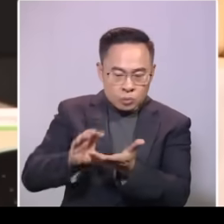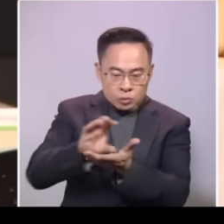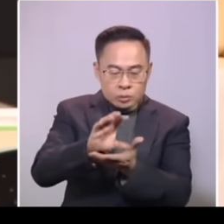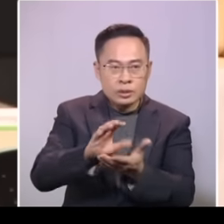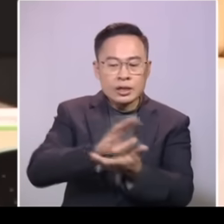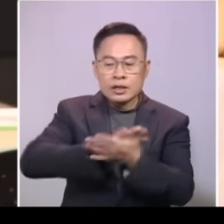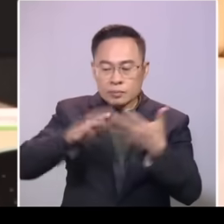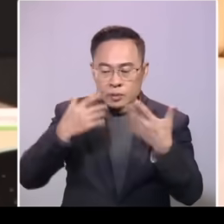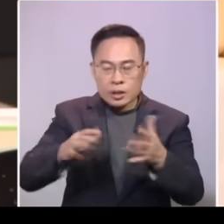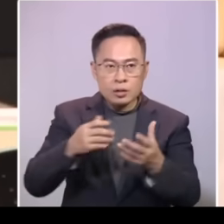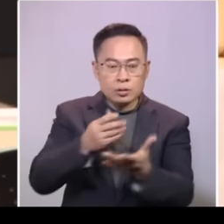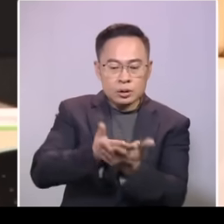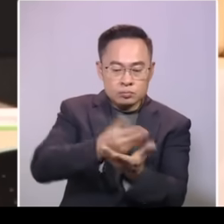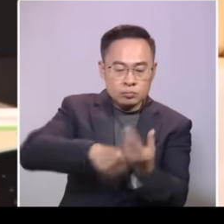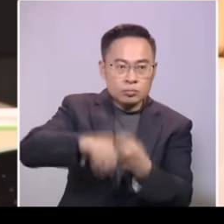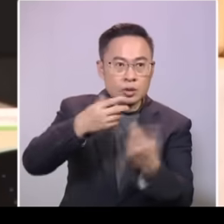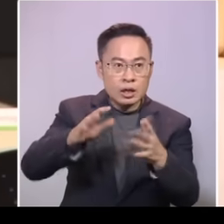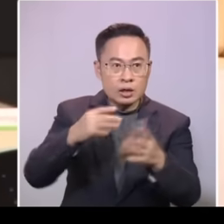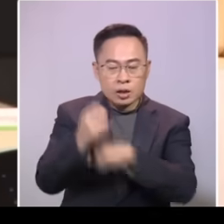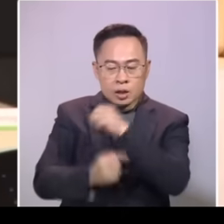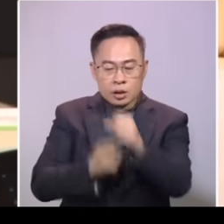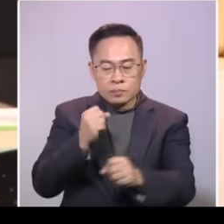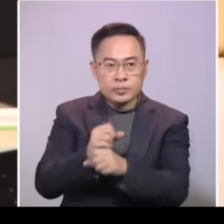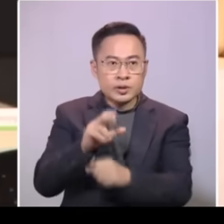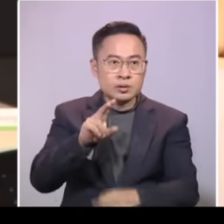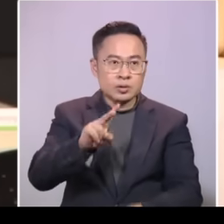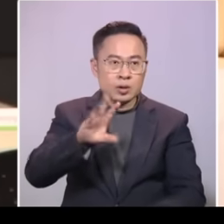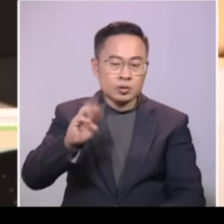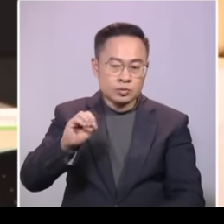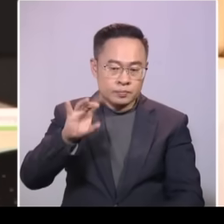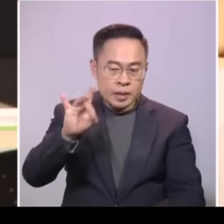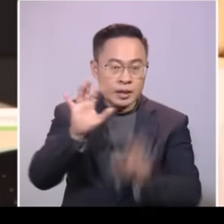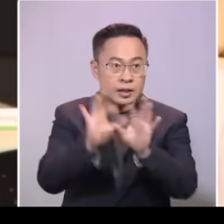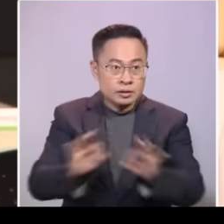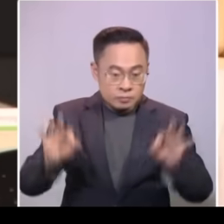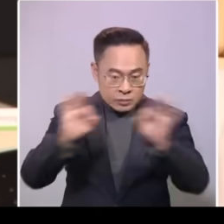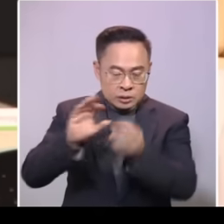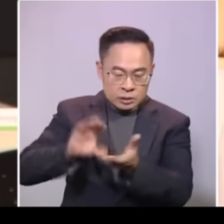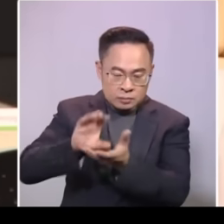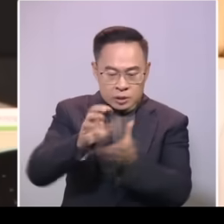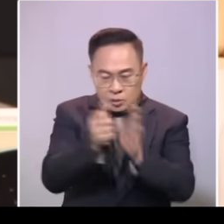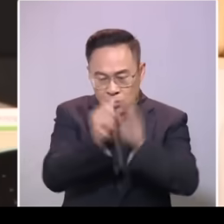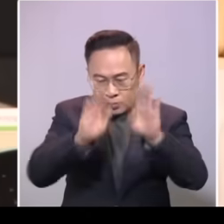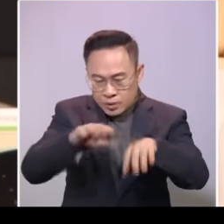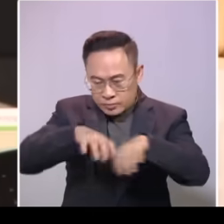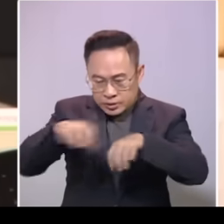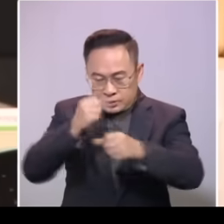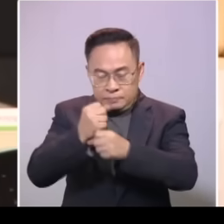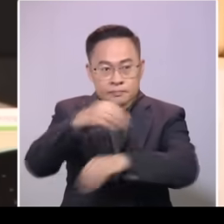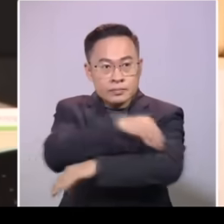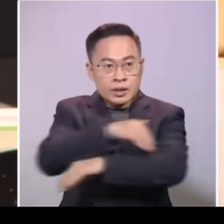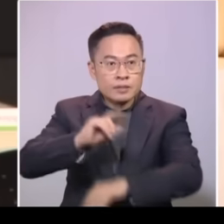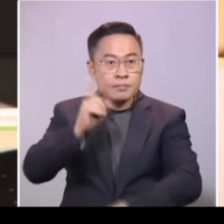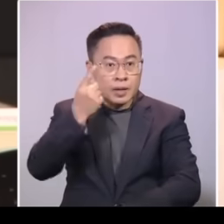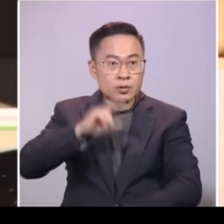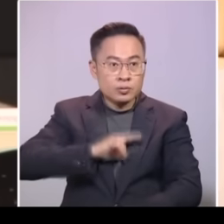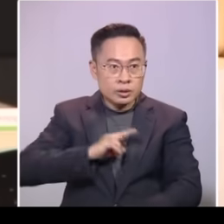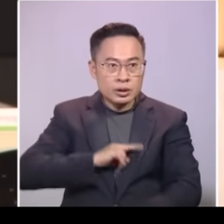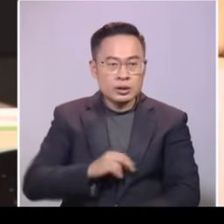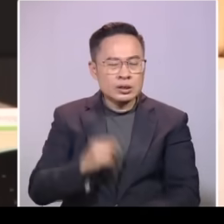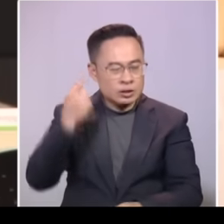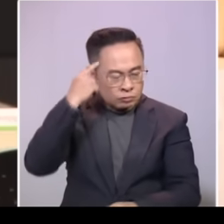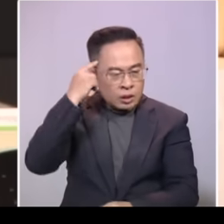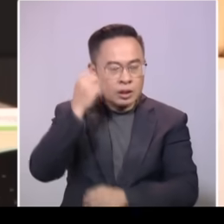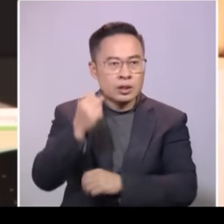ได้เต็มที่ในขณะที่งบ 68ซึ่งจะเป็นเป็นสิ่งที่เรัฐบาลสามารถออกแบบได้เต็มที่มากขึ้นไปอีกเนี่ยนะครับก็ถึงเวลา